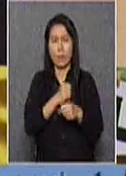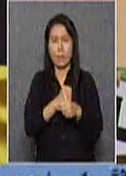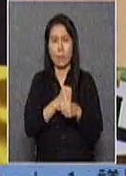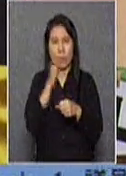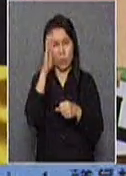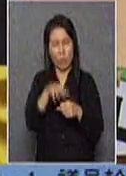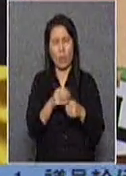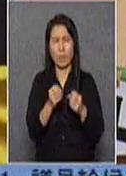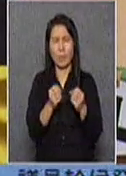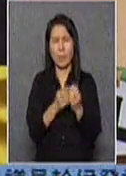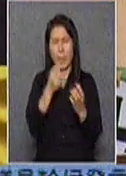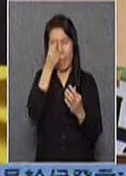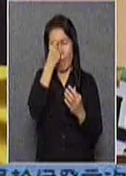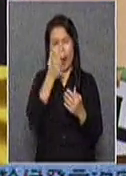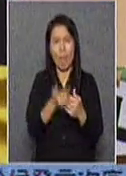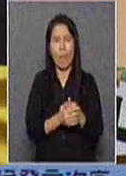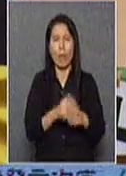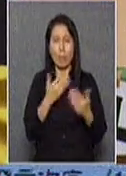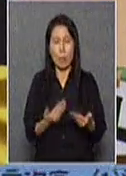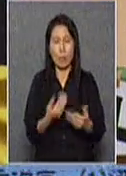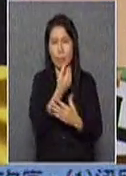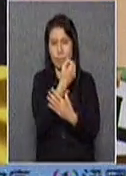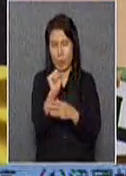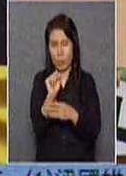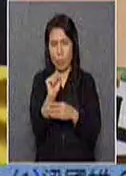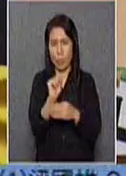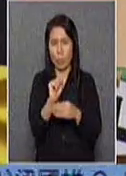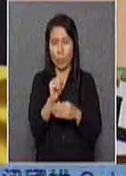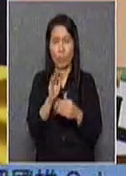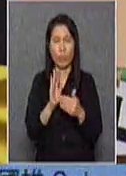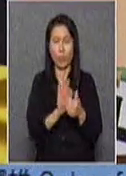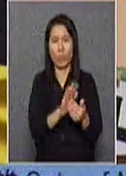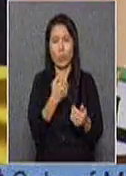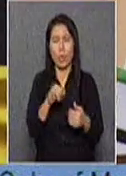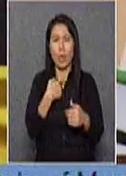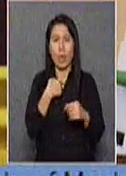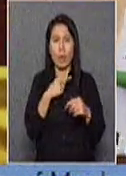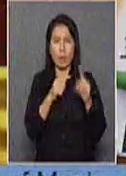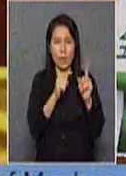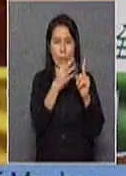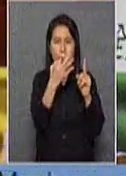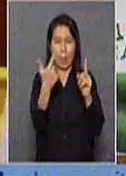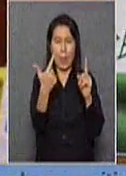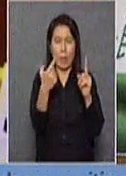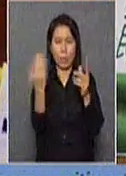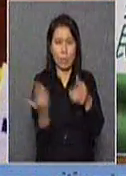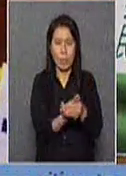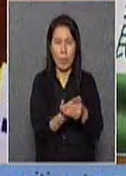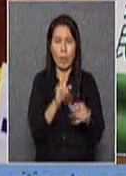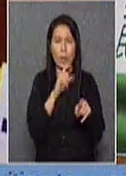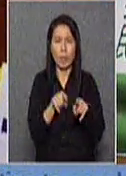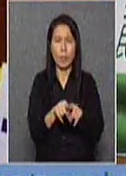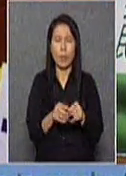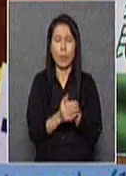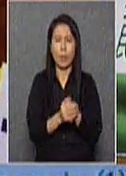咧係不絕。所以咧，希望透過呢一次嘅否決，拒絕將呢一個嘅總目138納入呢一個嘅總